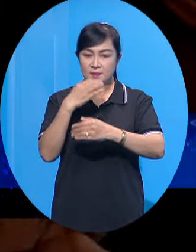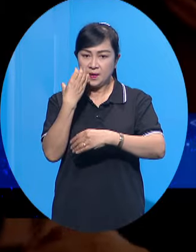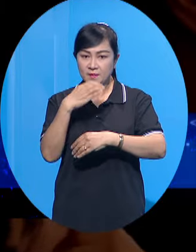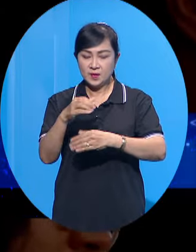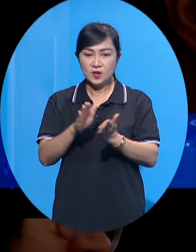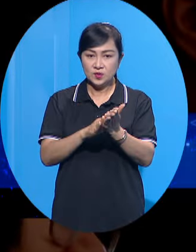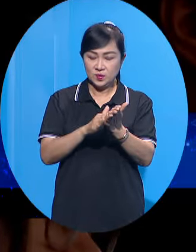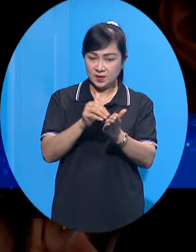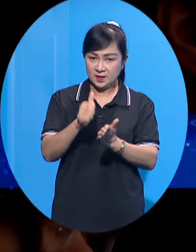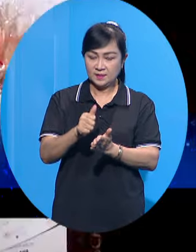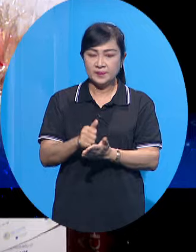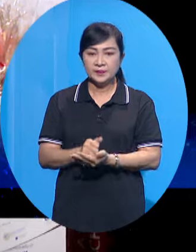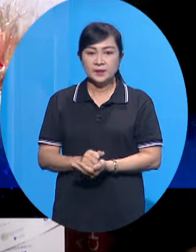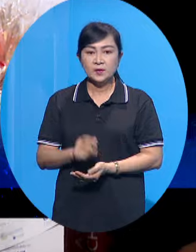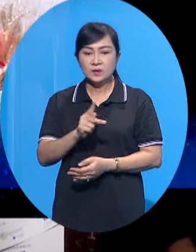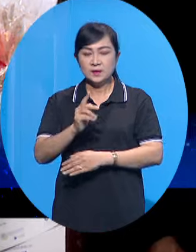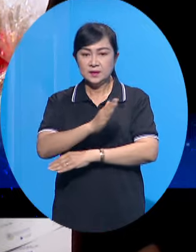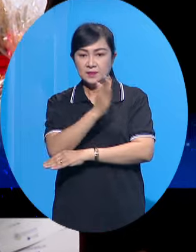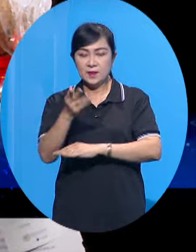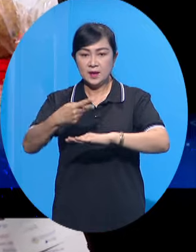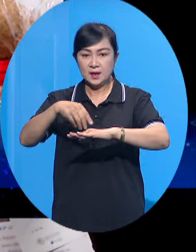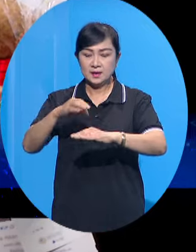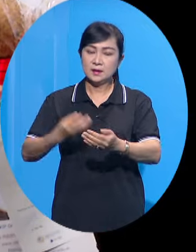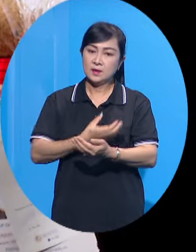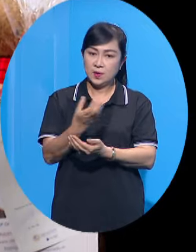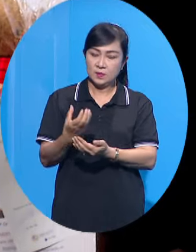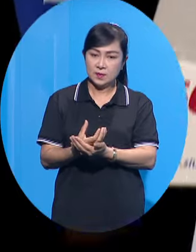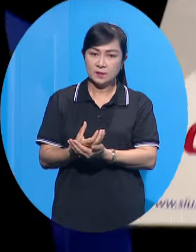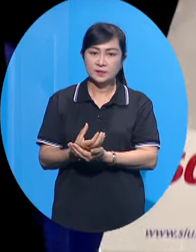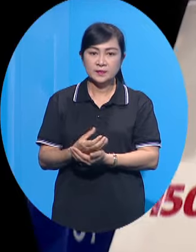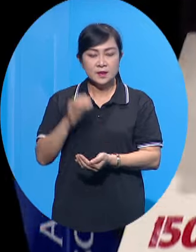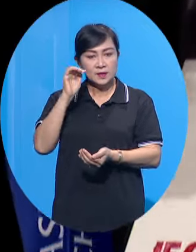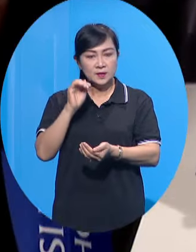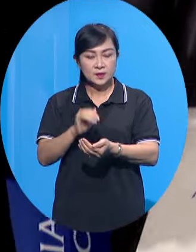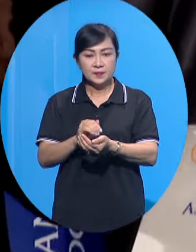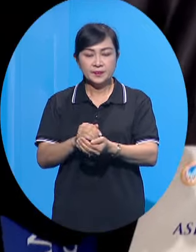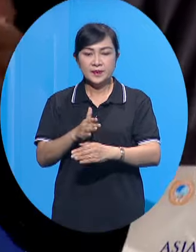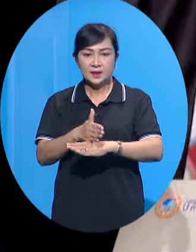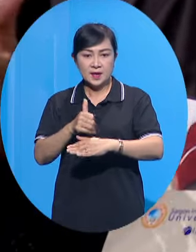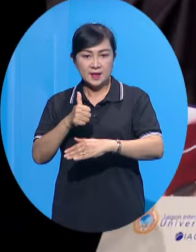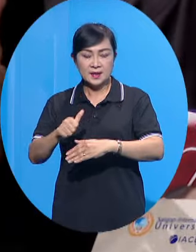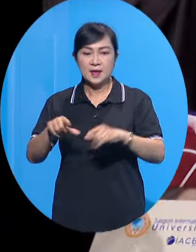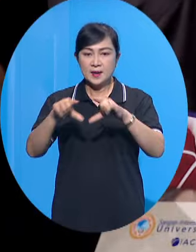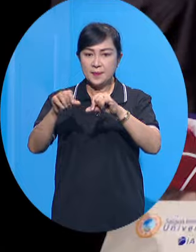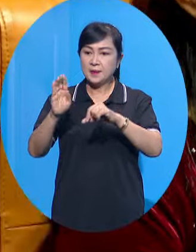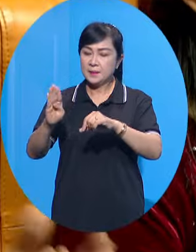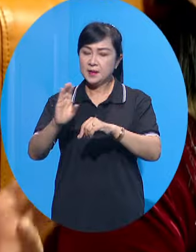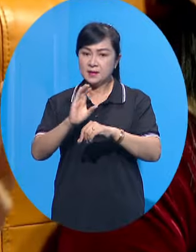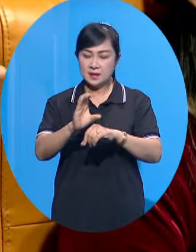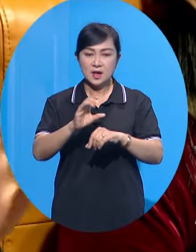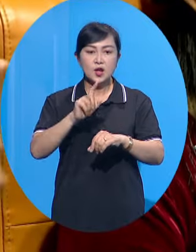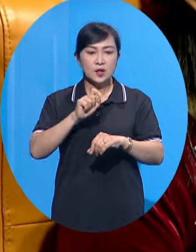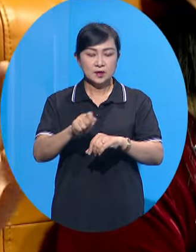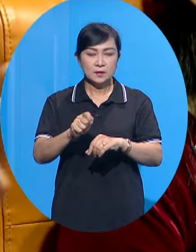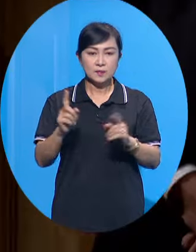xuất sắc từ cuộc thi mà còn khuyến khích sự phát triển nghệ thuật trong cộng đồng. Ở nhóm chuyên nghiệp, các tài năng trẻ bảng B và bảng C đã được tập luyện và